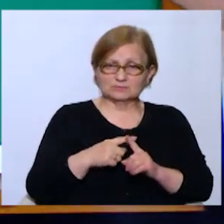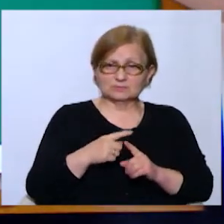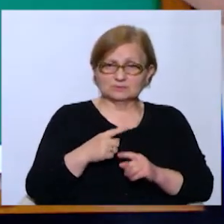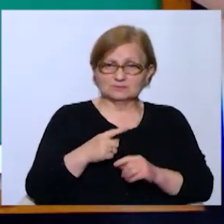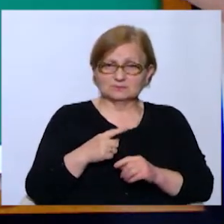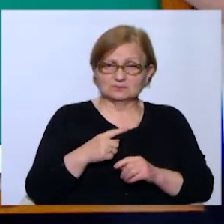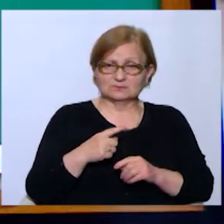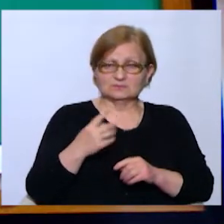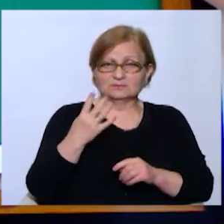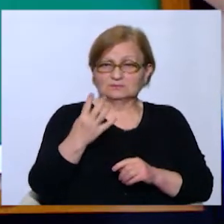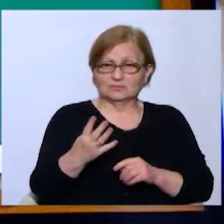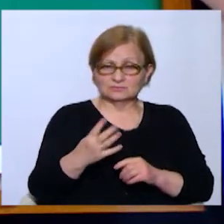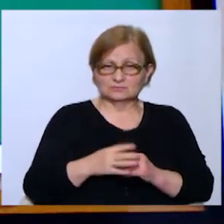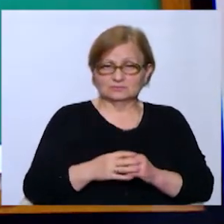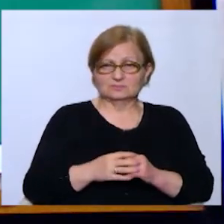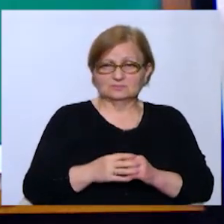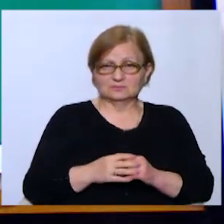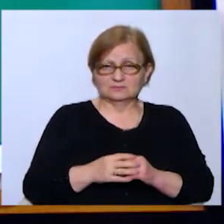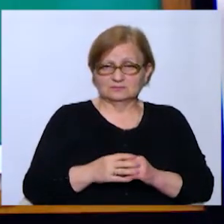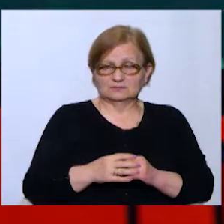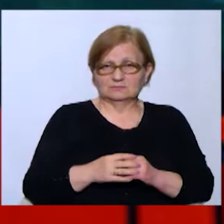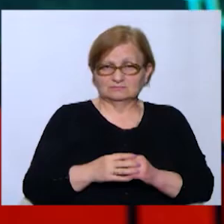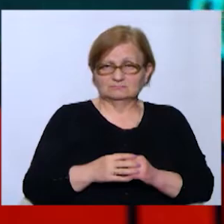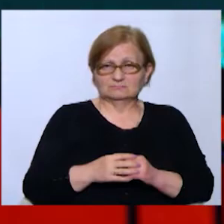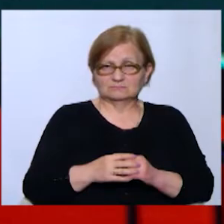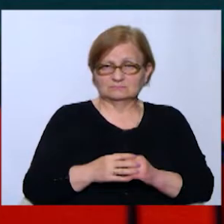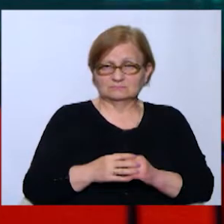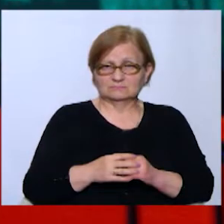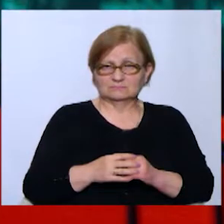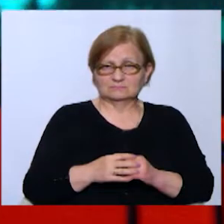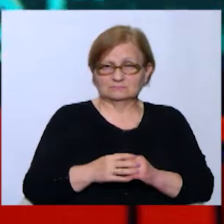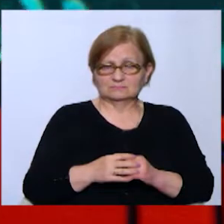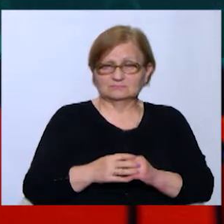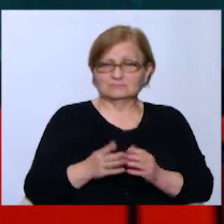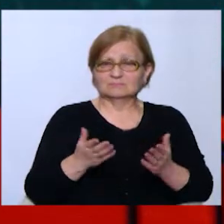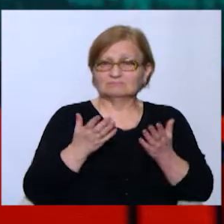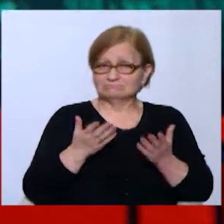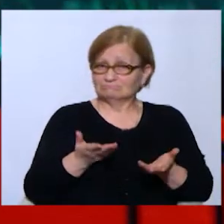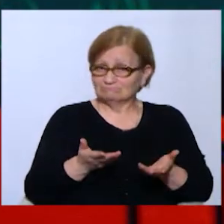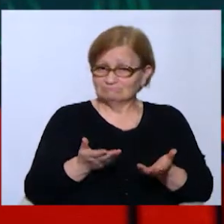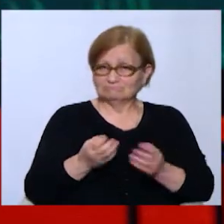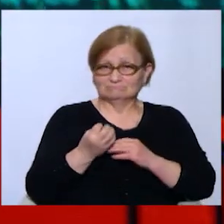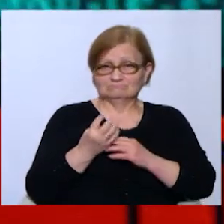და 10-ს დავუმატოთ 4. გამოგვივა